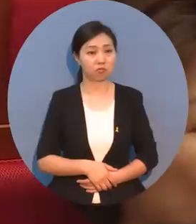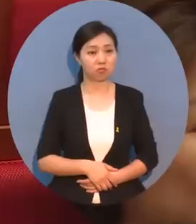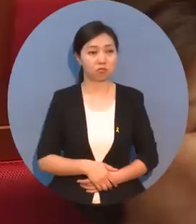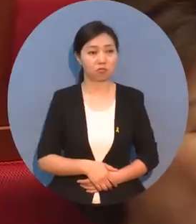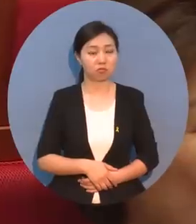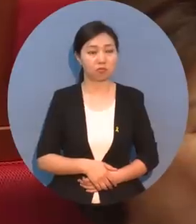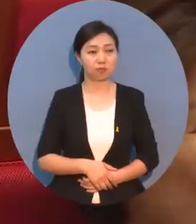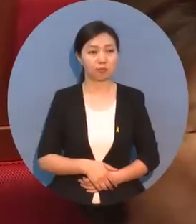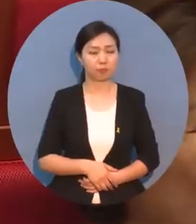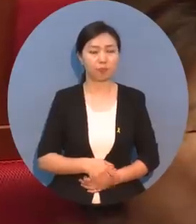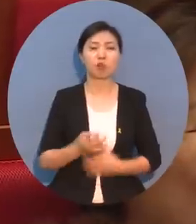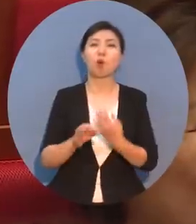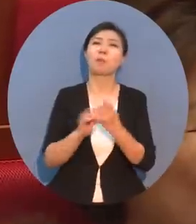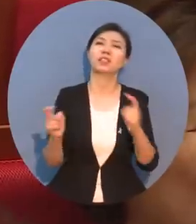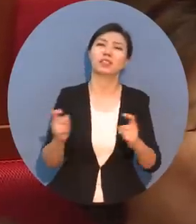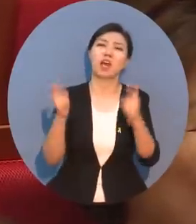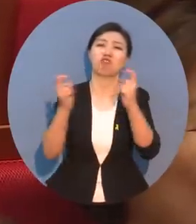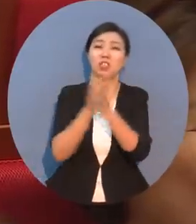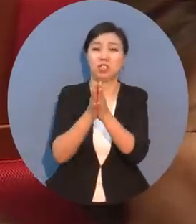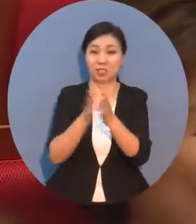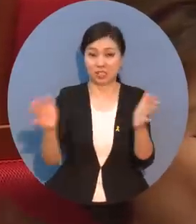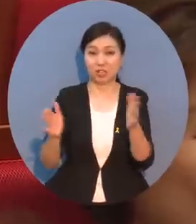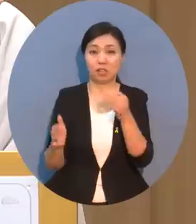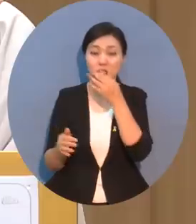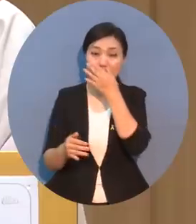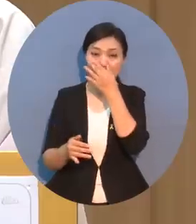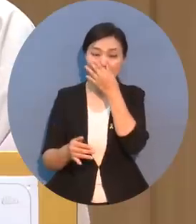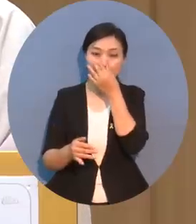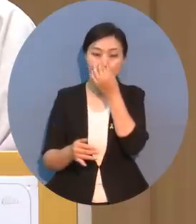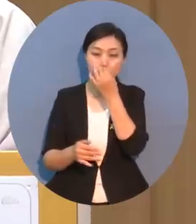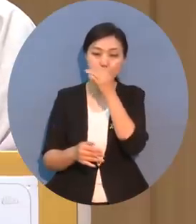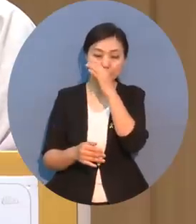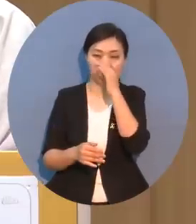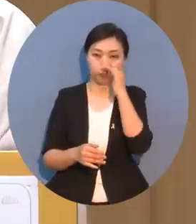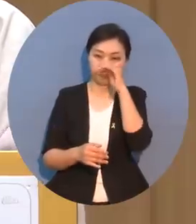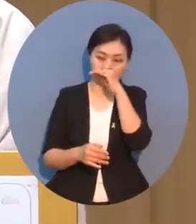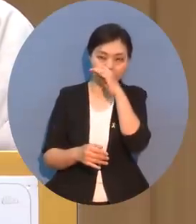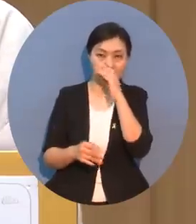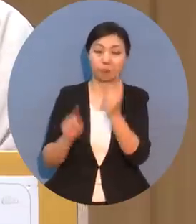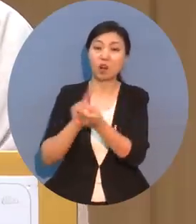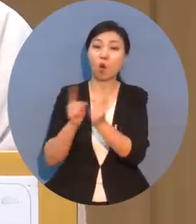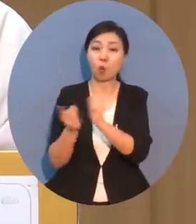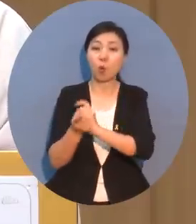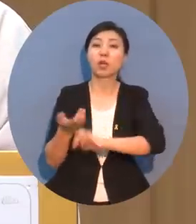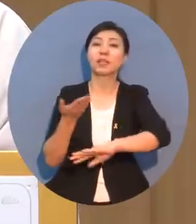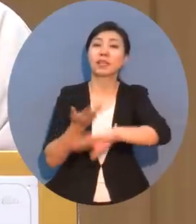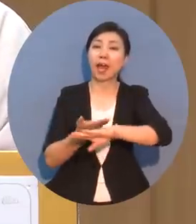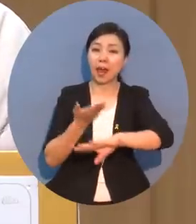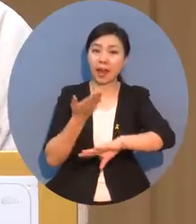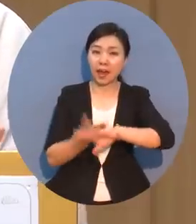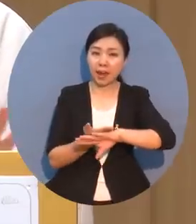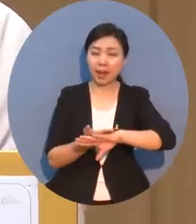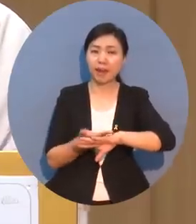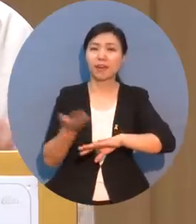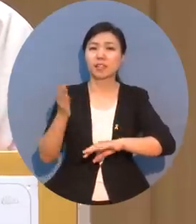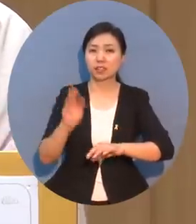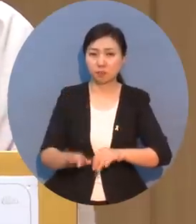맞구만은! 이러면 싸우게 되는 거예요. 그러니까, 서로 달라도,